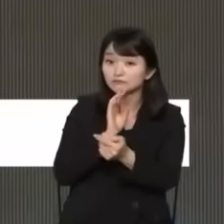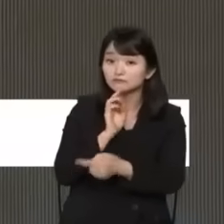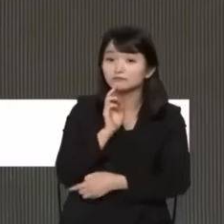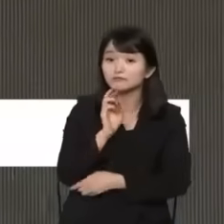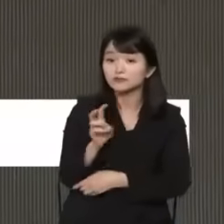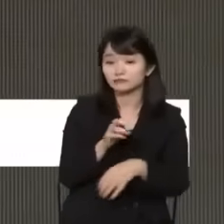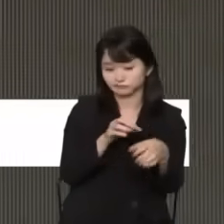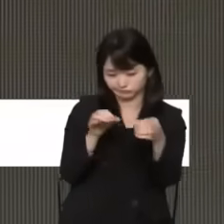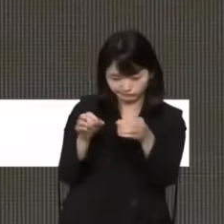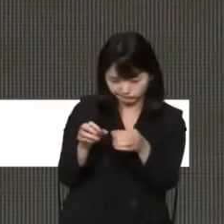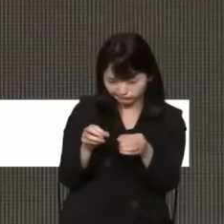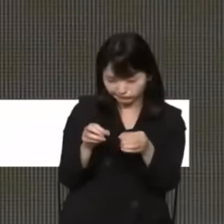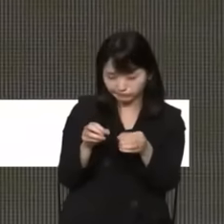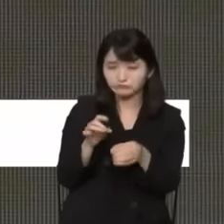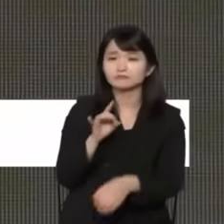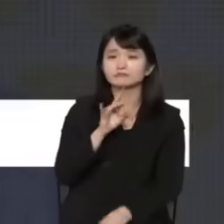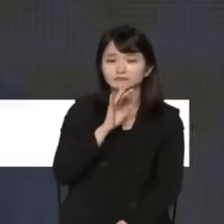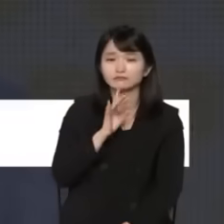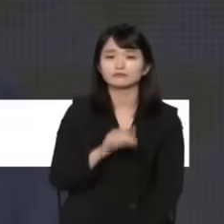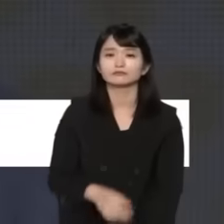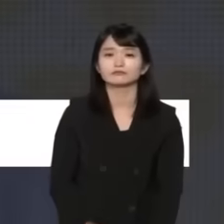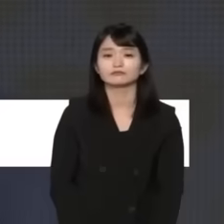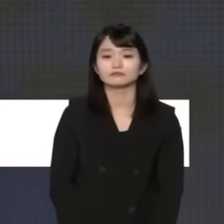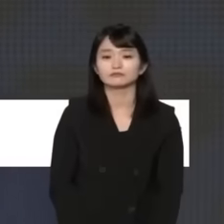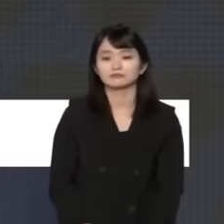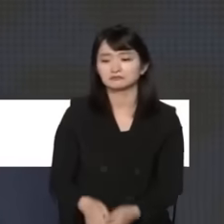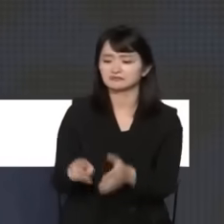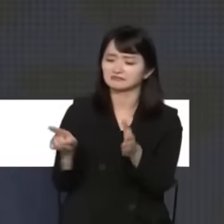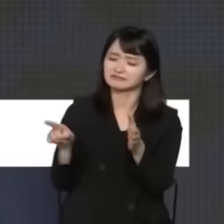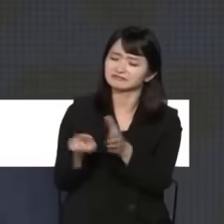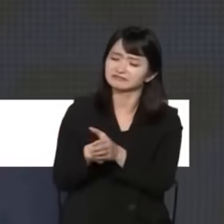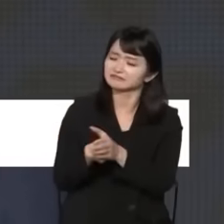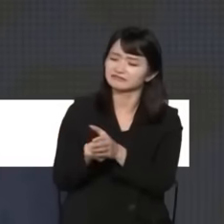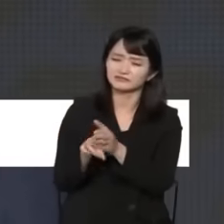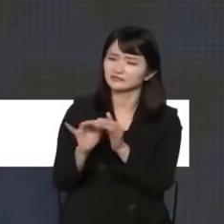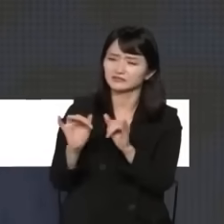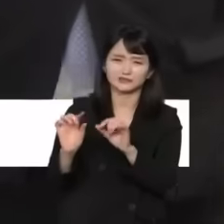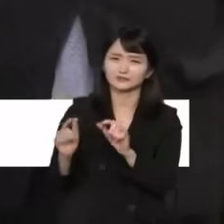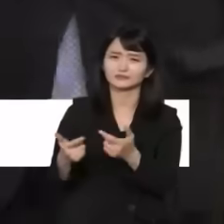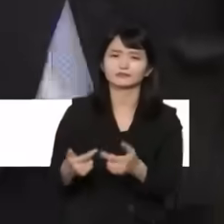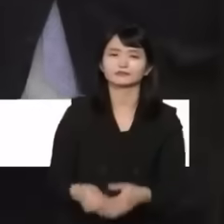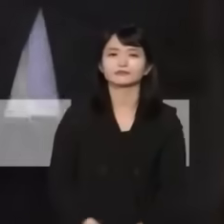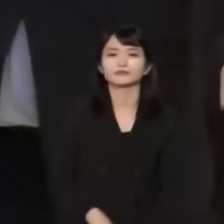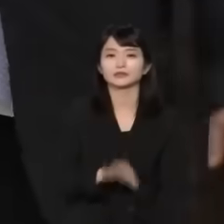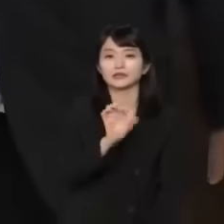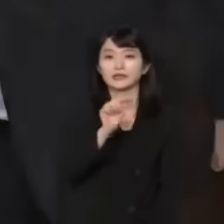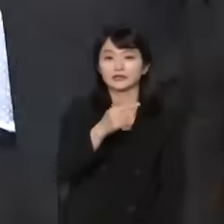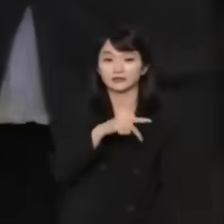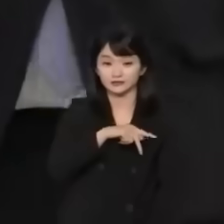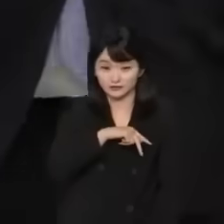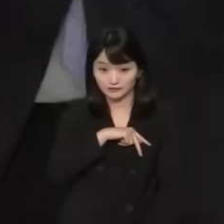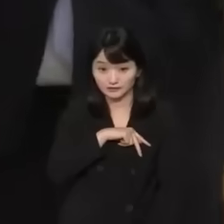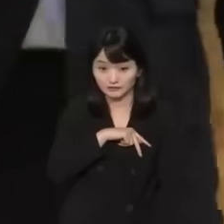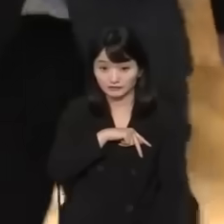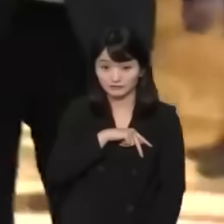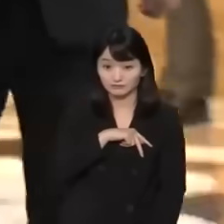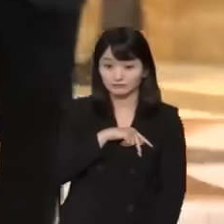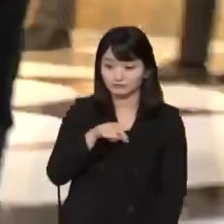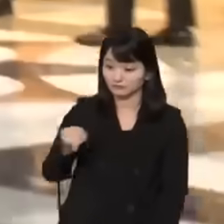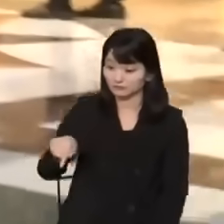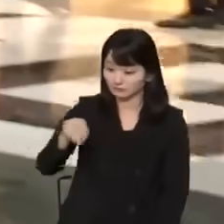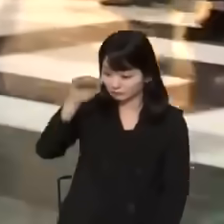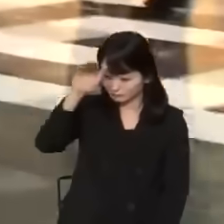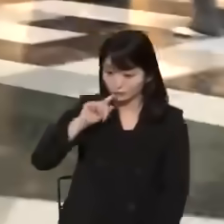30분쯤 대화한 게 전부라고 말했습니다. 신뢰할 만한 사람이 아니었던 겁니다. 안철수 의원은 당시 그런 사실